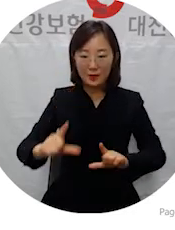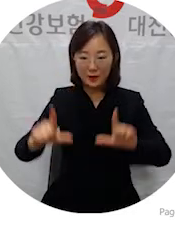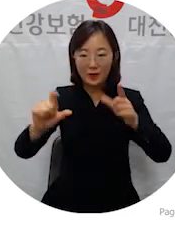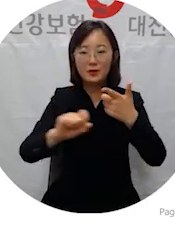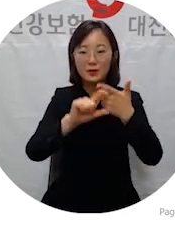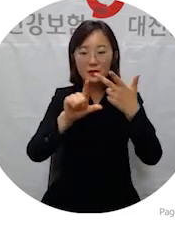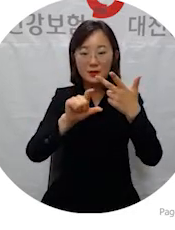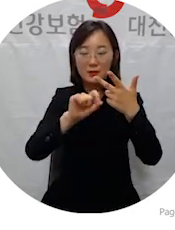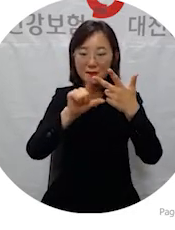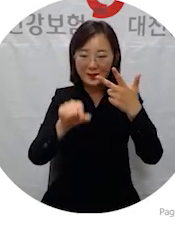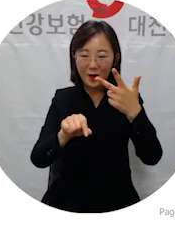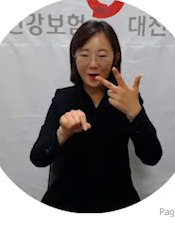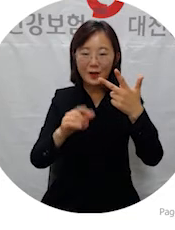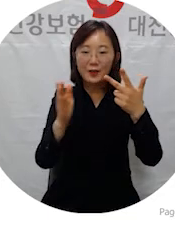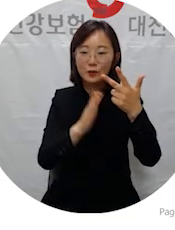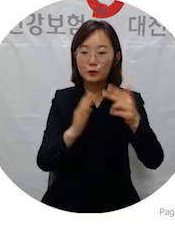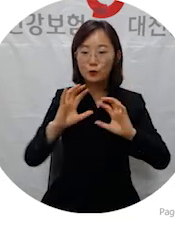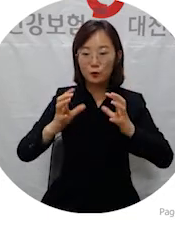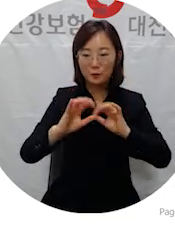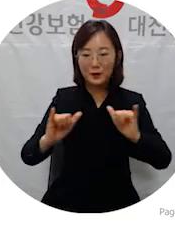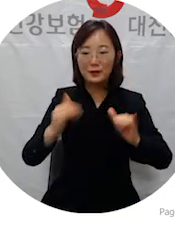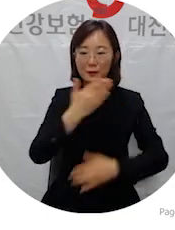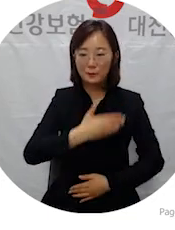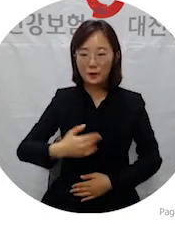국민건강보험공단으로 확대 출범되었습니다.